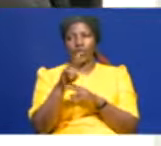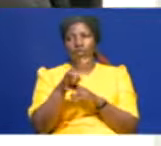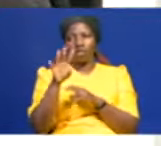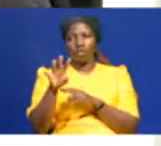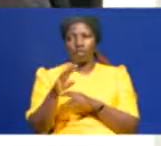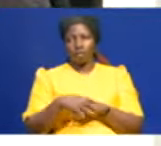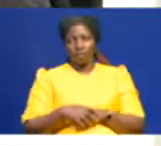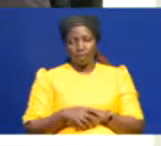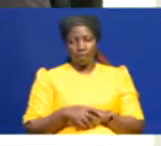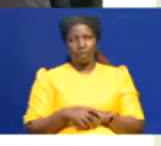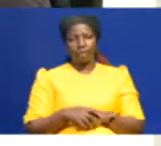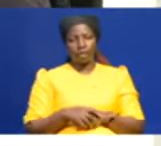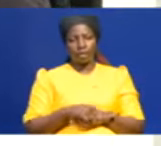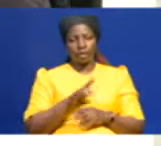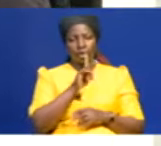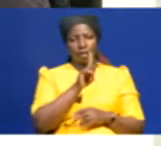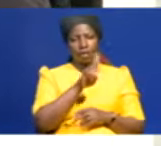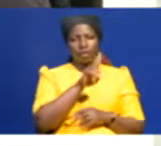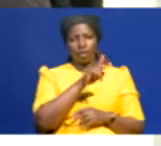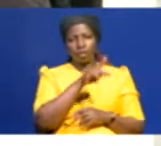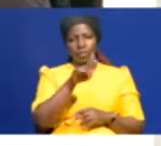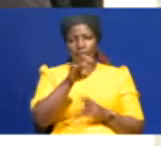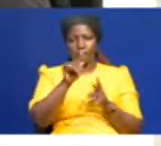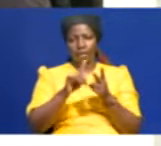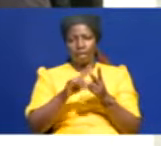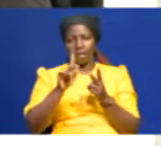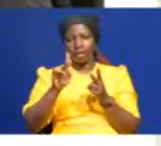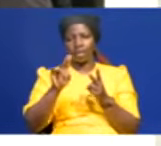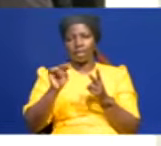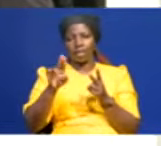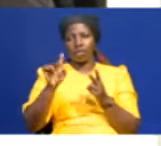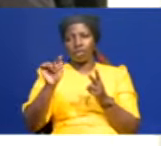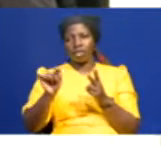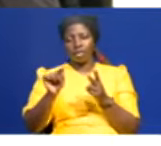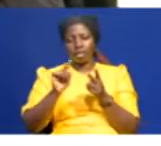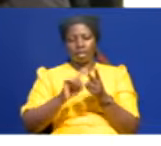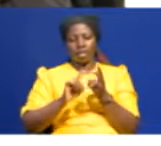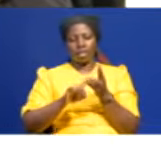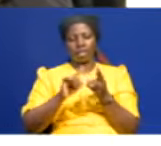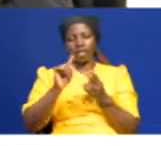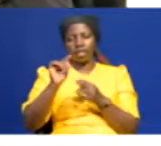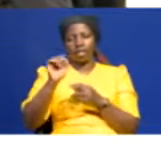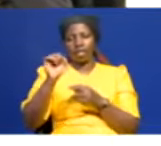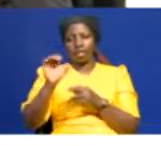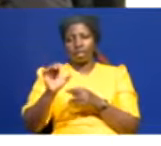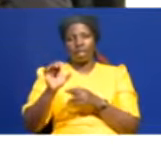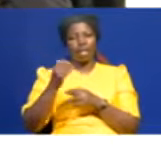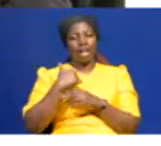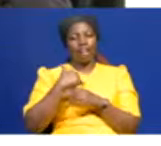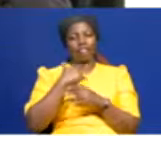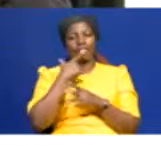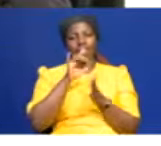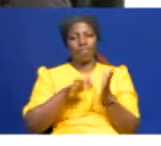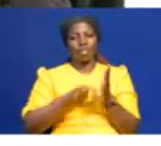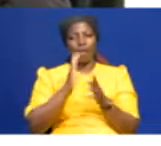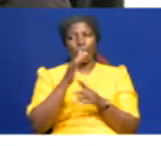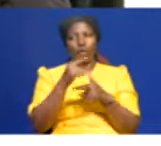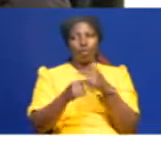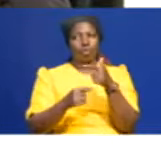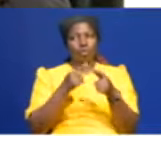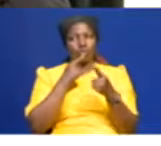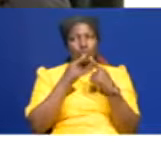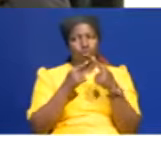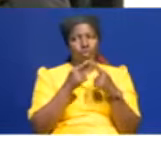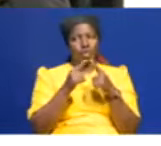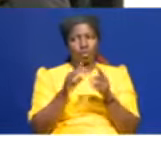2024. Miungano ya KUPET na NAT pamoja na tume ya kuajiri walimu nchini TSC wameshikilia kuwa watazidi kuzungumza ili